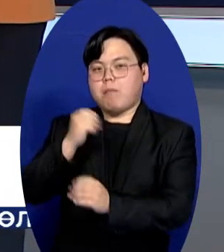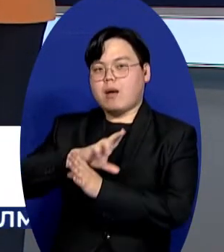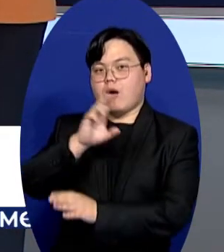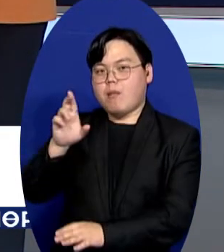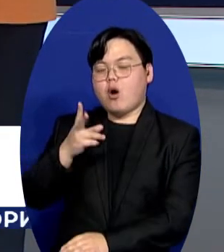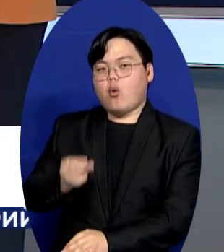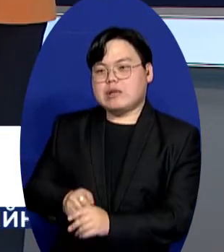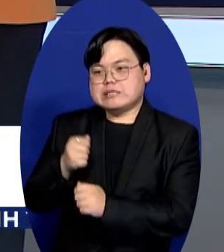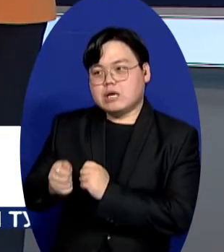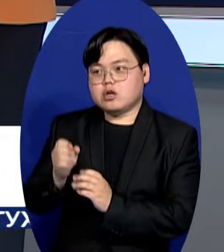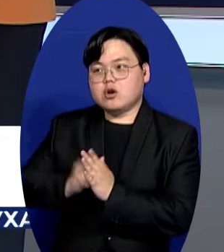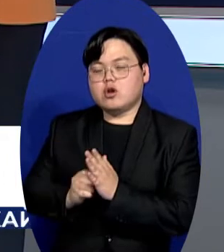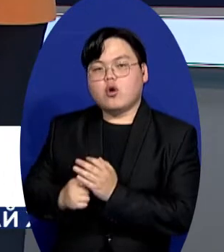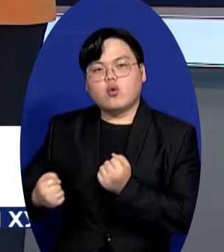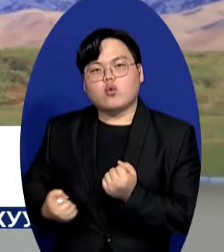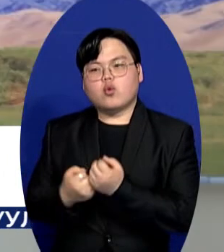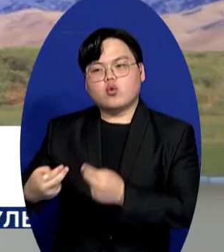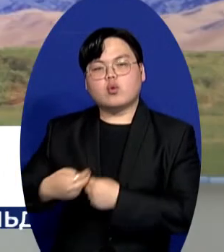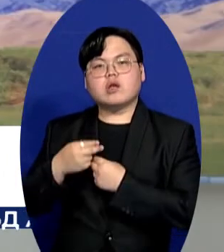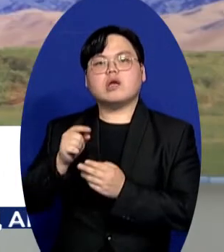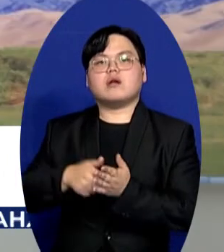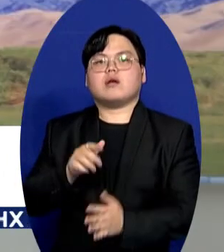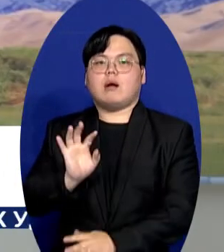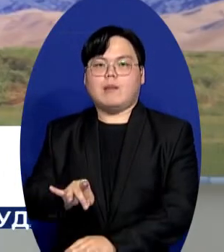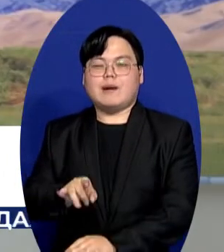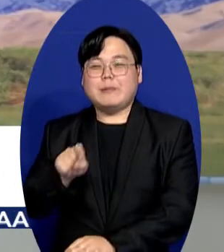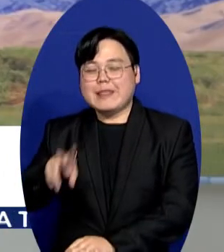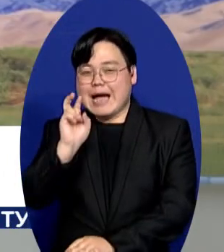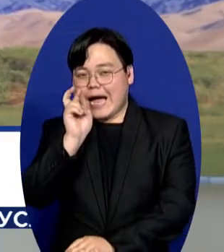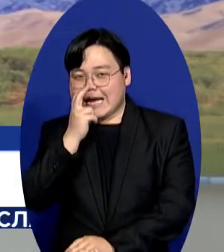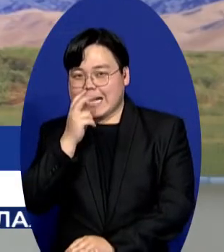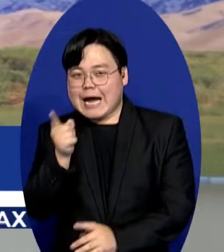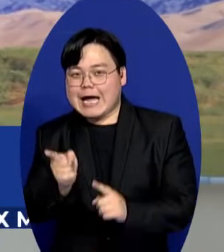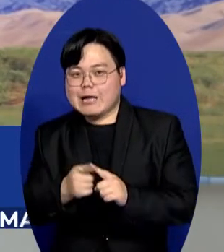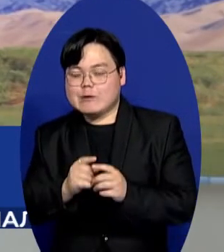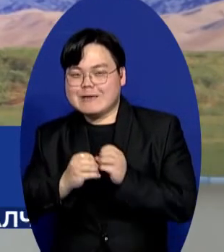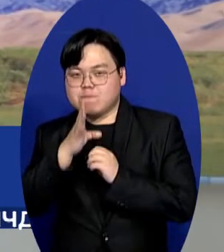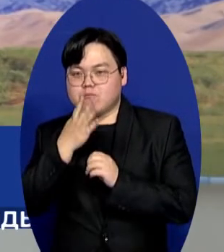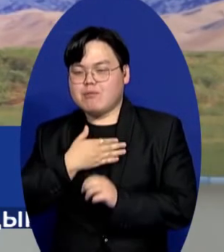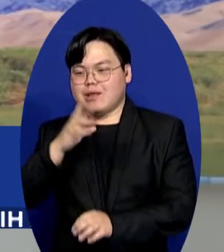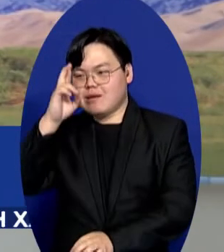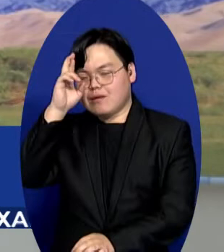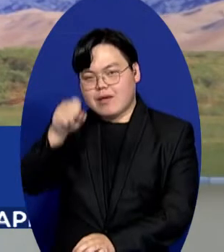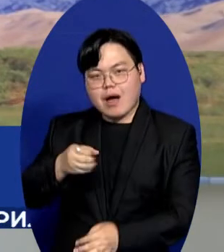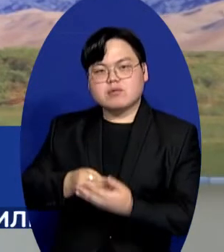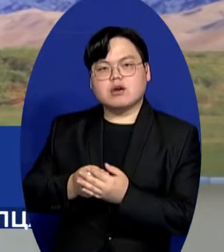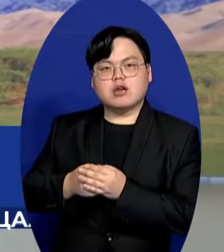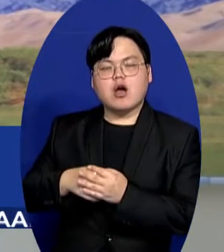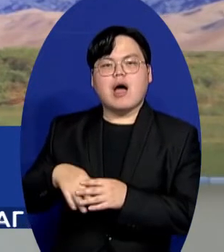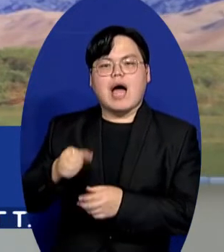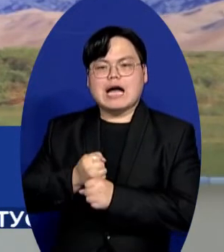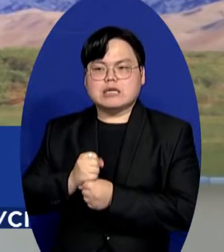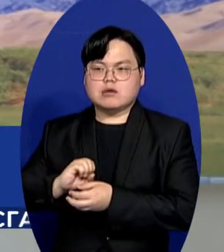ямар хөшүүрэг хэрэгтэйг мэрэгчлэн ярьж байна. Энд хяналт тавихын тулд одоо бид нар яг манай яамнаас бол маш олон чиглэл